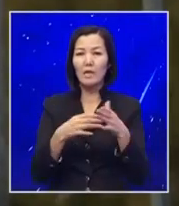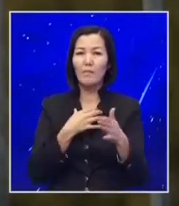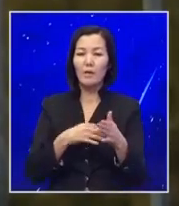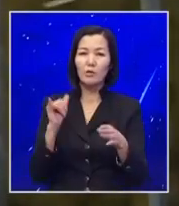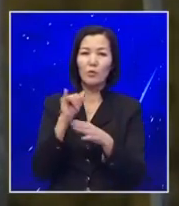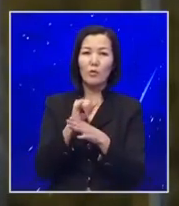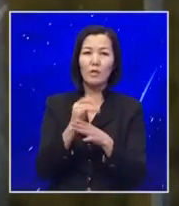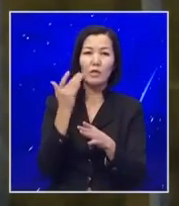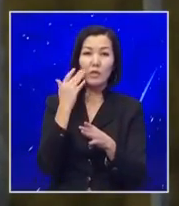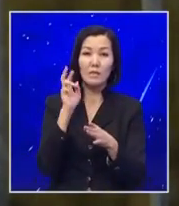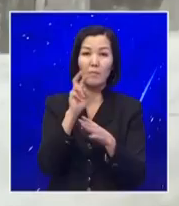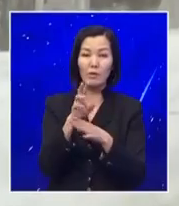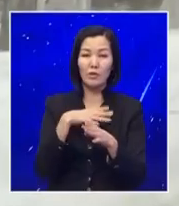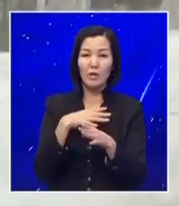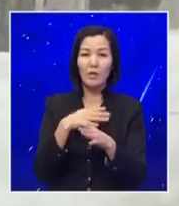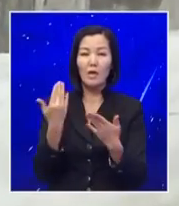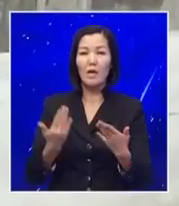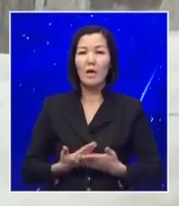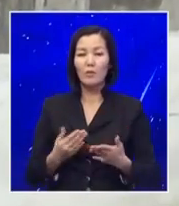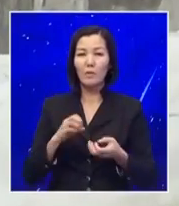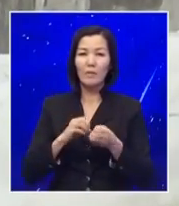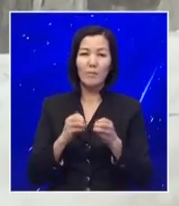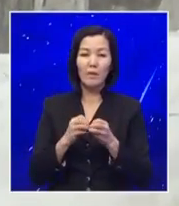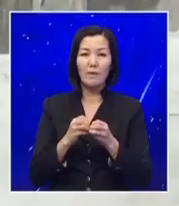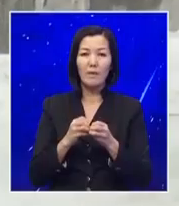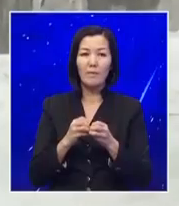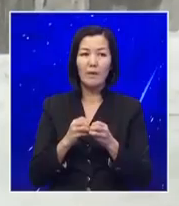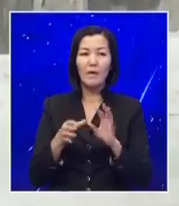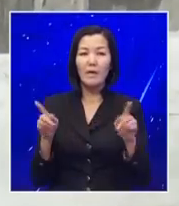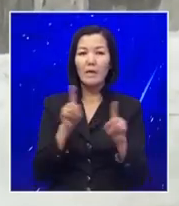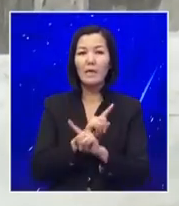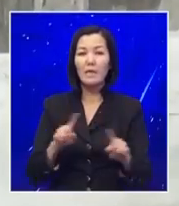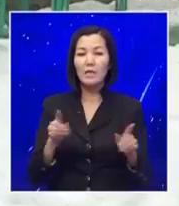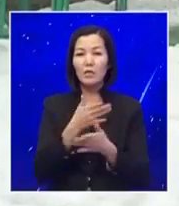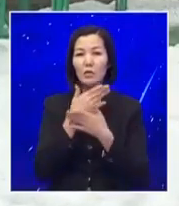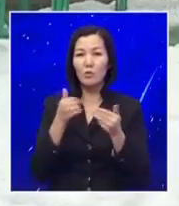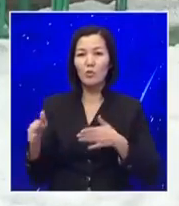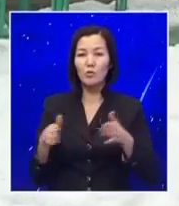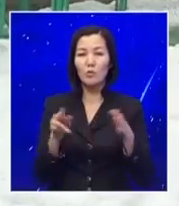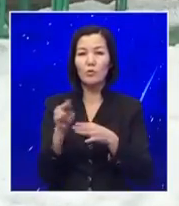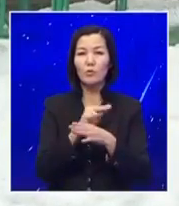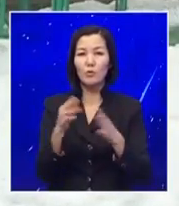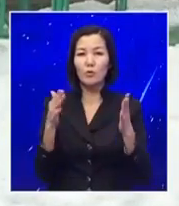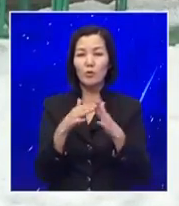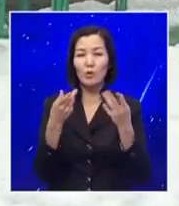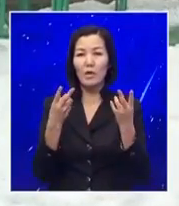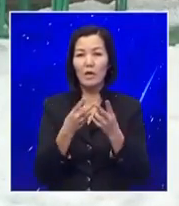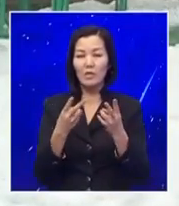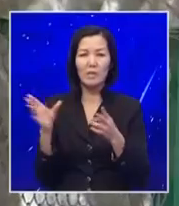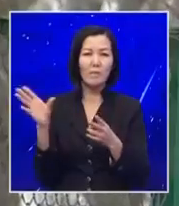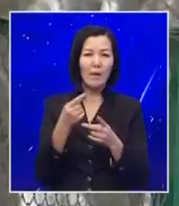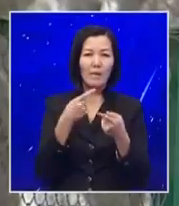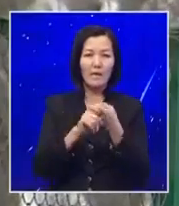қонақтар мұнда жиі келеді. Бұл ауылда әлеуметтік түйткіл мәселе жоқтығын ерекше атап өткен жөн. Жолы жөнделген, үйге қажетті коммуникация